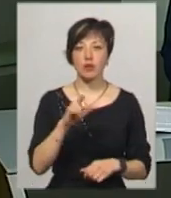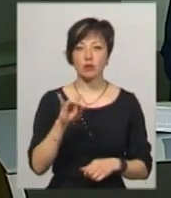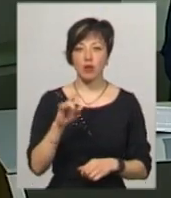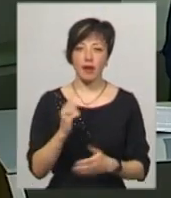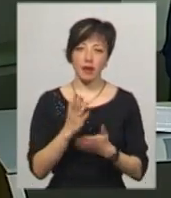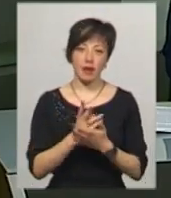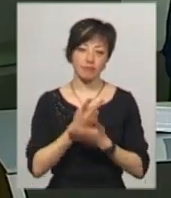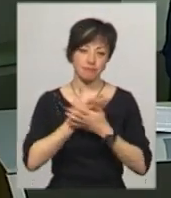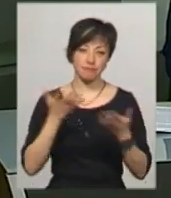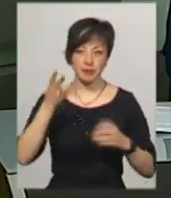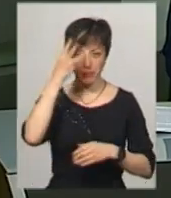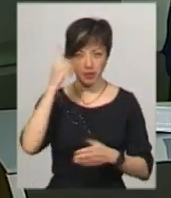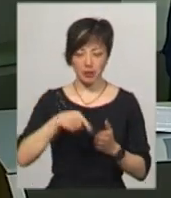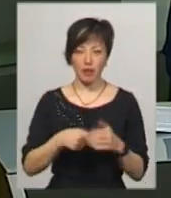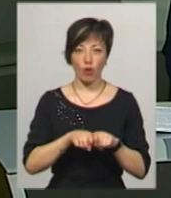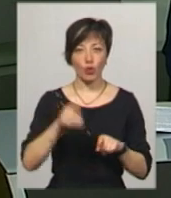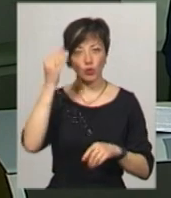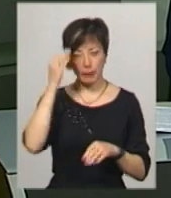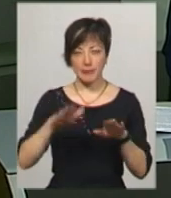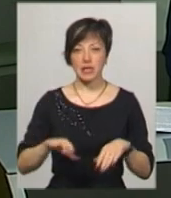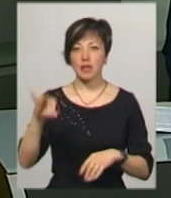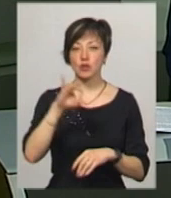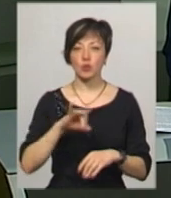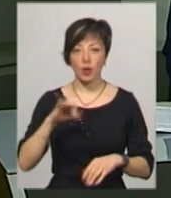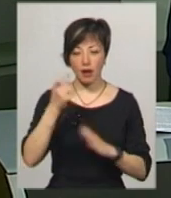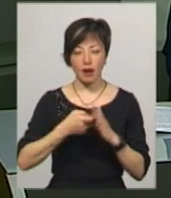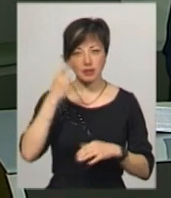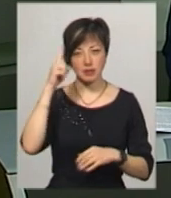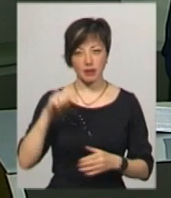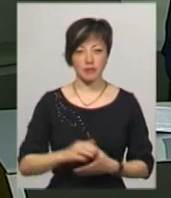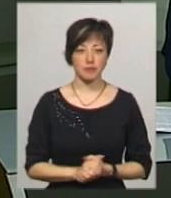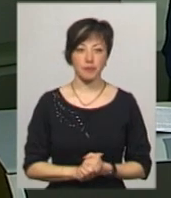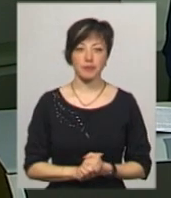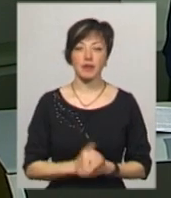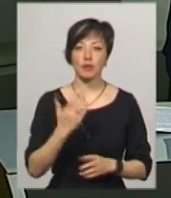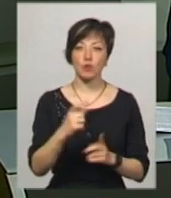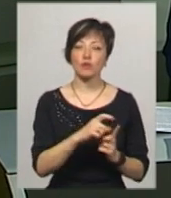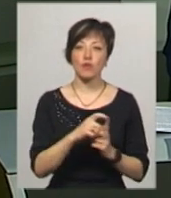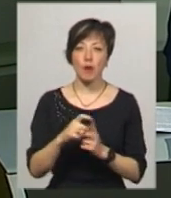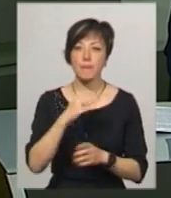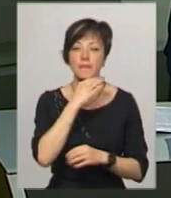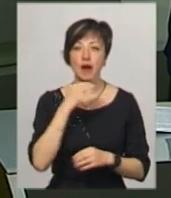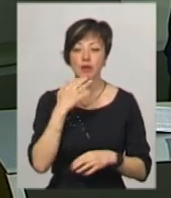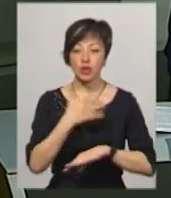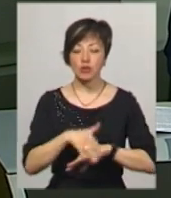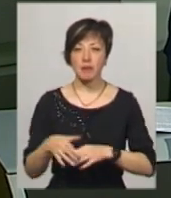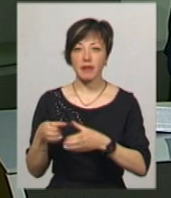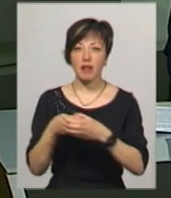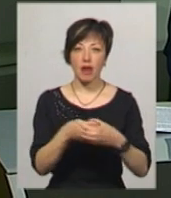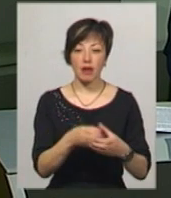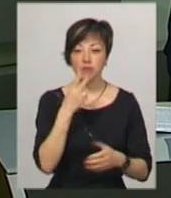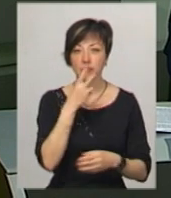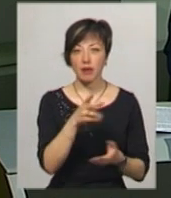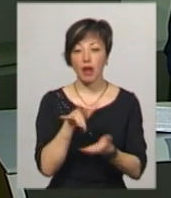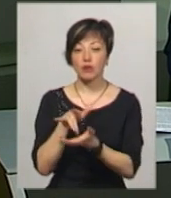є візитівкою Хмельницького. Такої думки місцевий історик та краєзнавець Сергій Ясюнін. За його словами, багато іноземних делегацій під